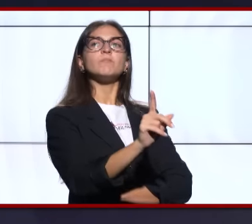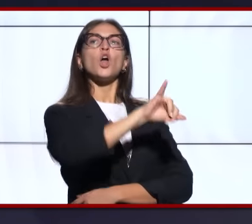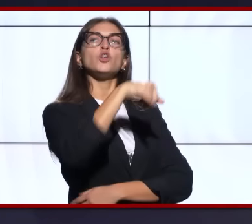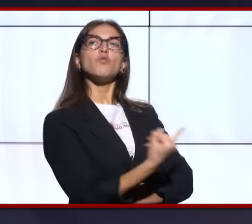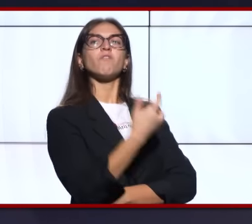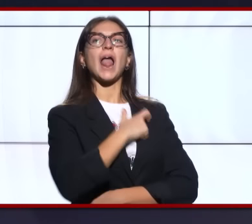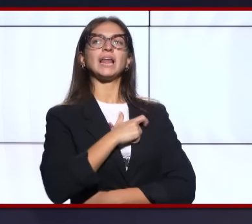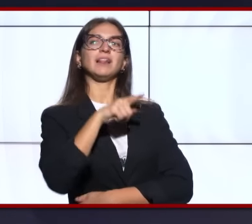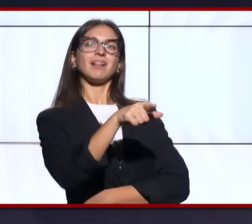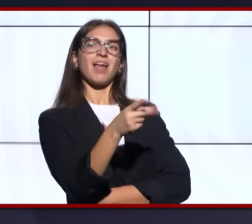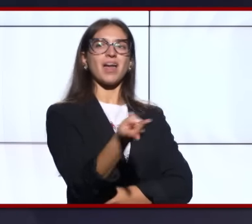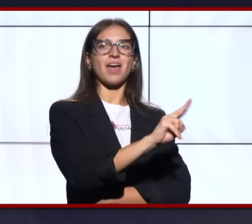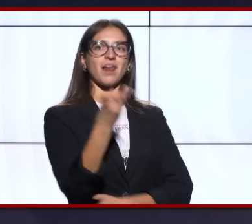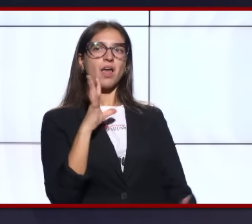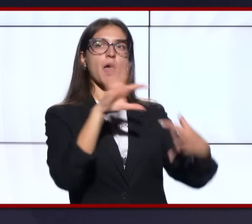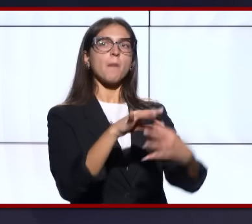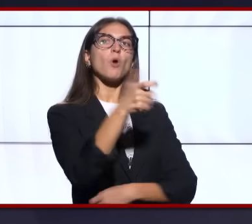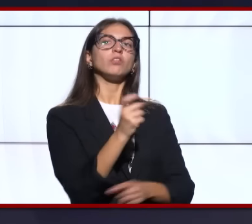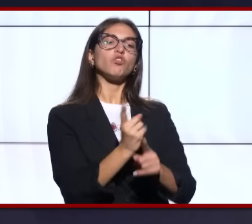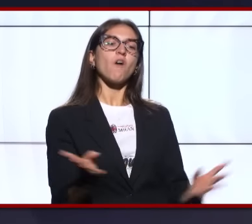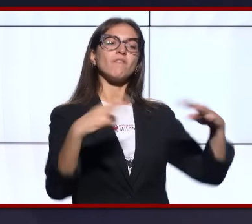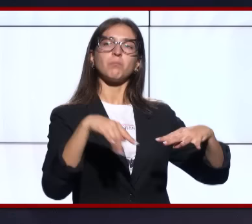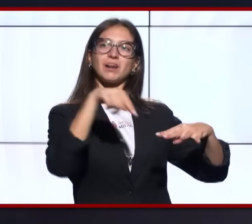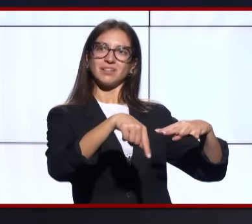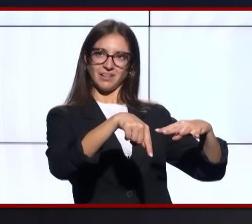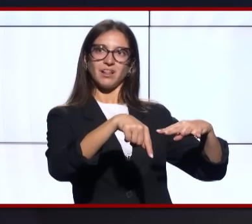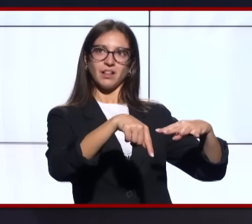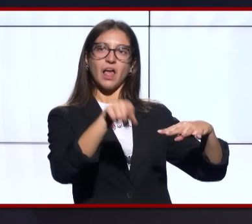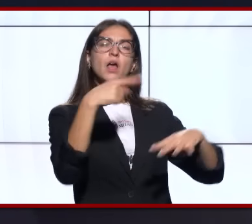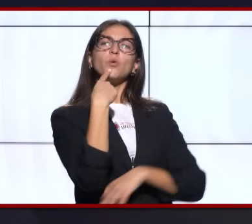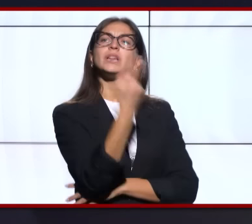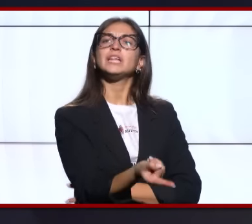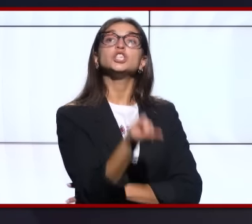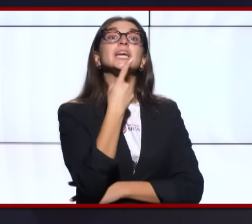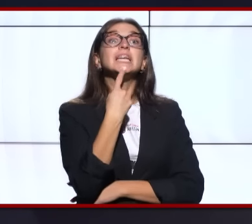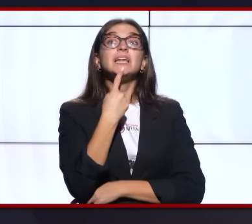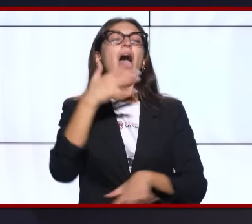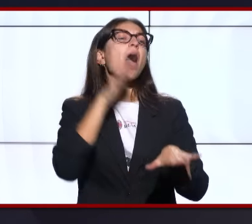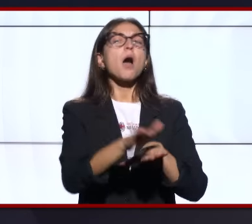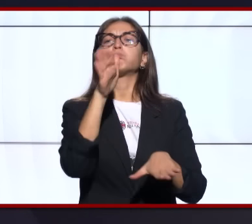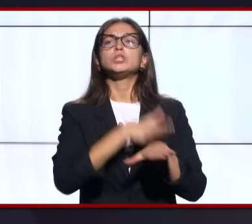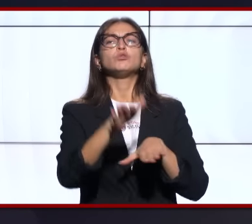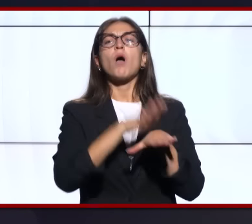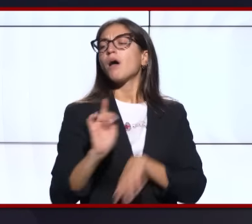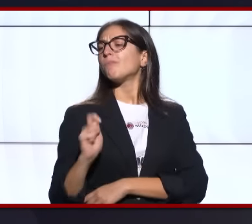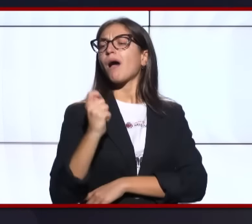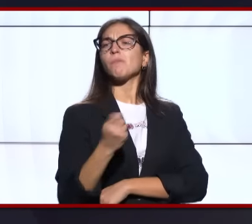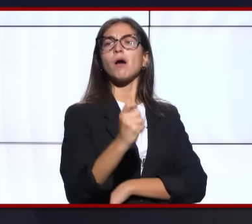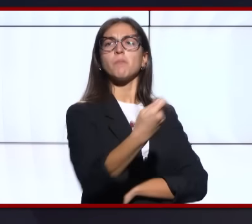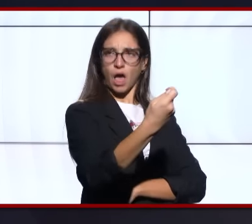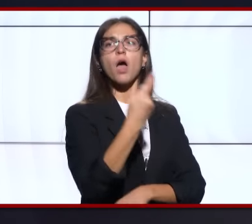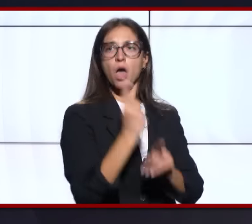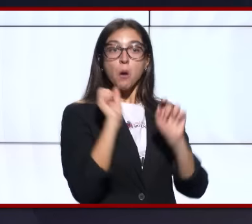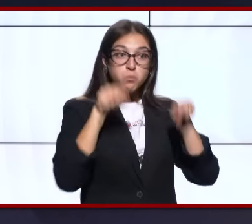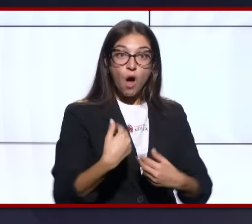si dovevano affrontare e lui dice che chi ha queste abitudini a vincere può continuare a volerle